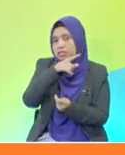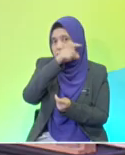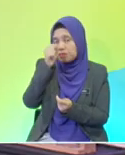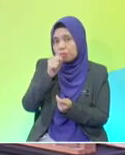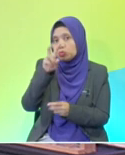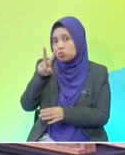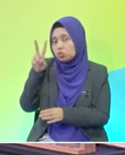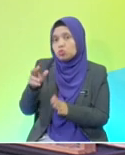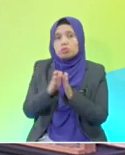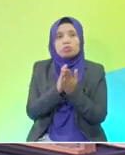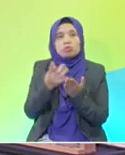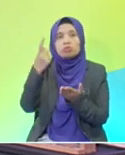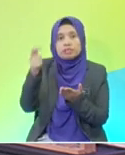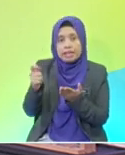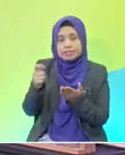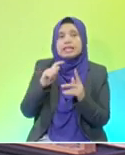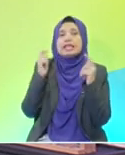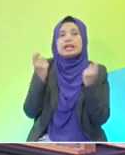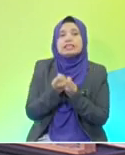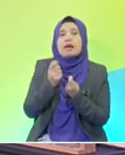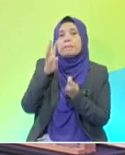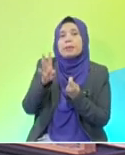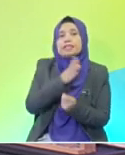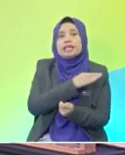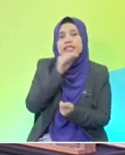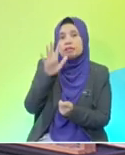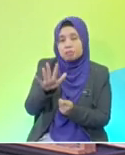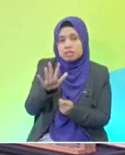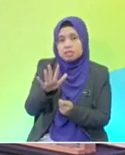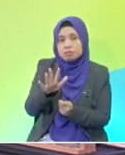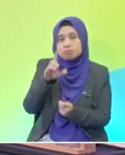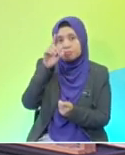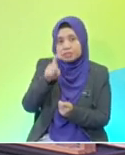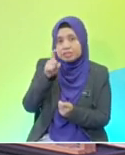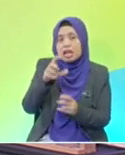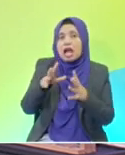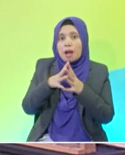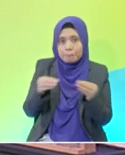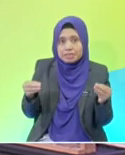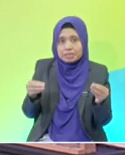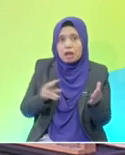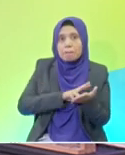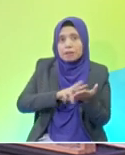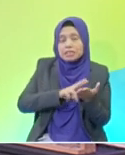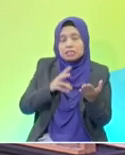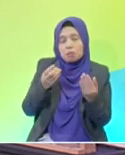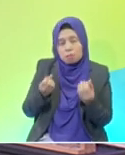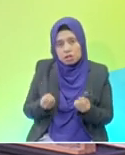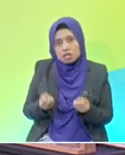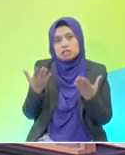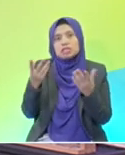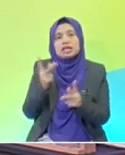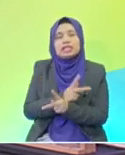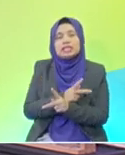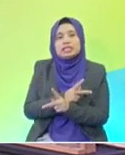buku tag di tingkat tampak dan tingkatan 5 sepatunya calon peluh menghabiskan beberapa kali buku teks dan